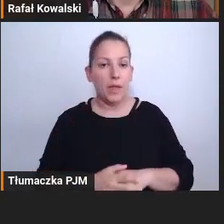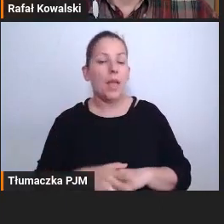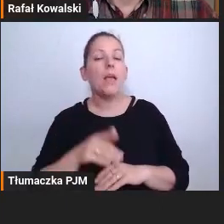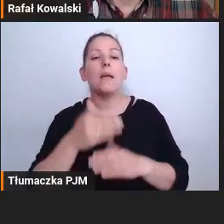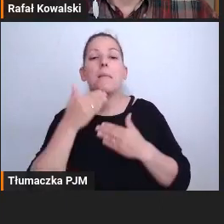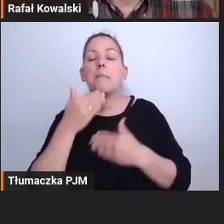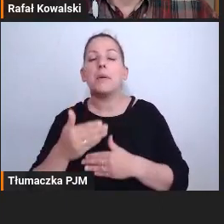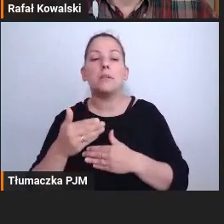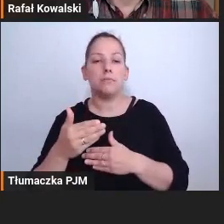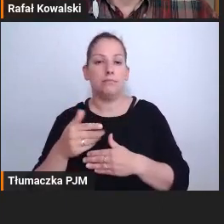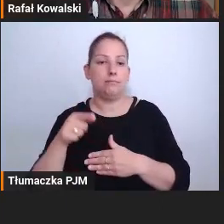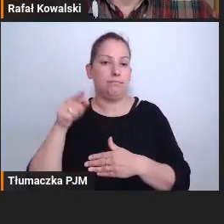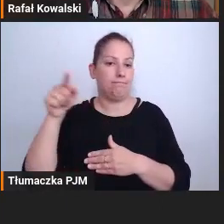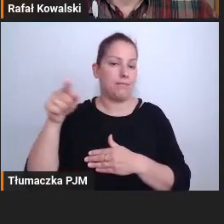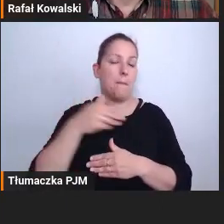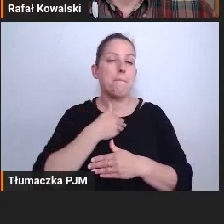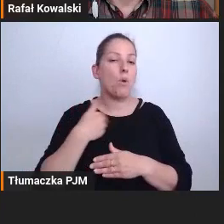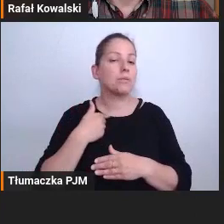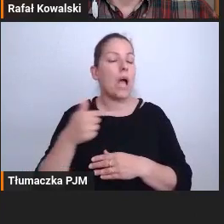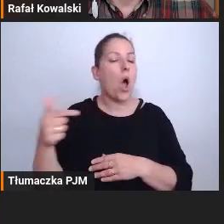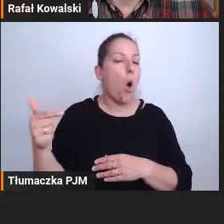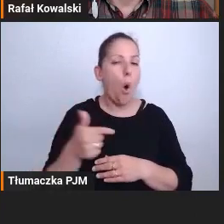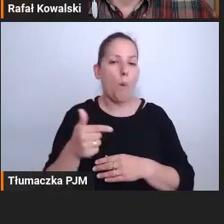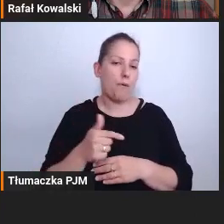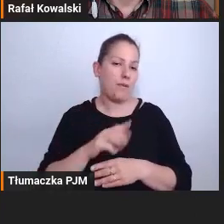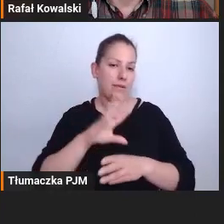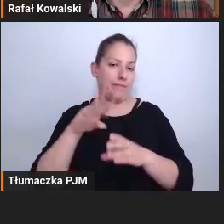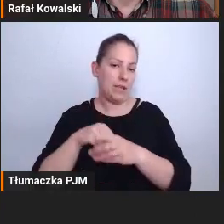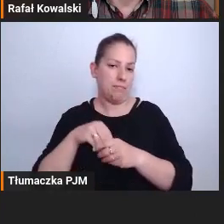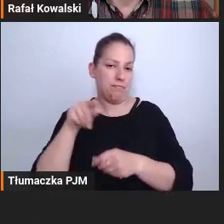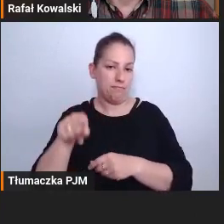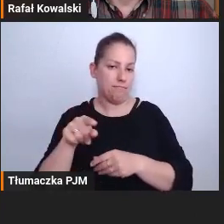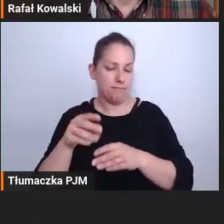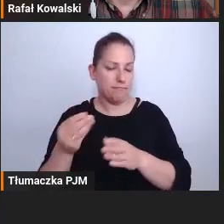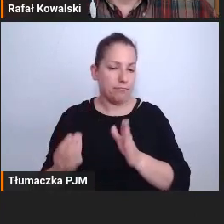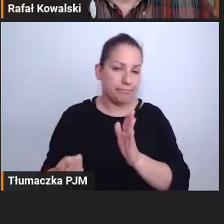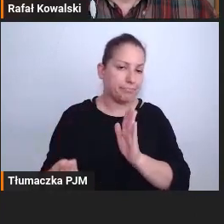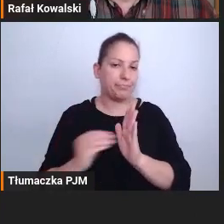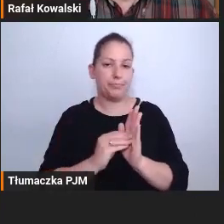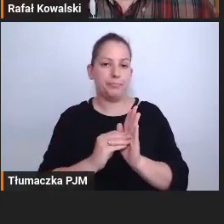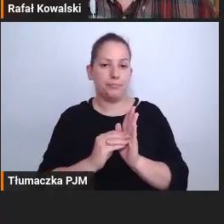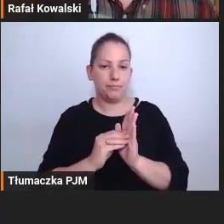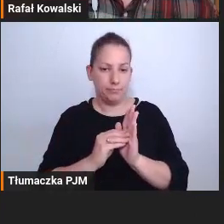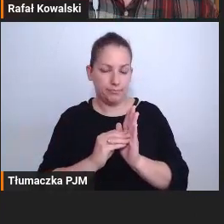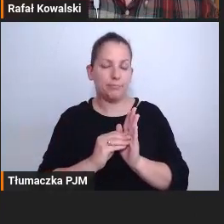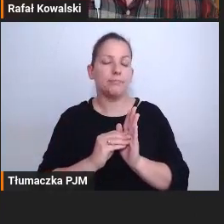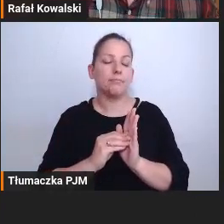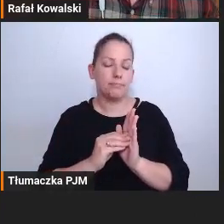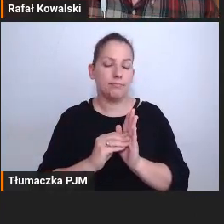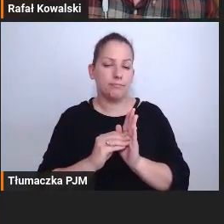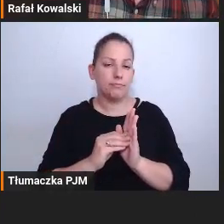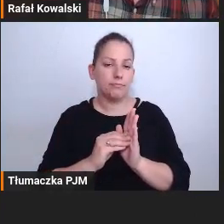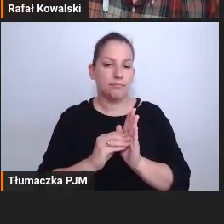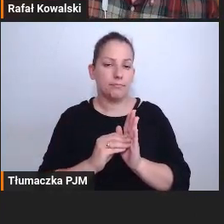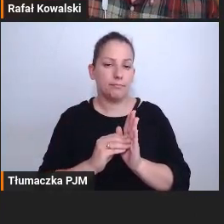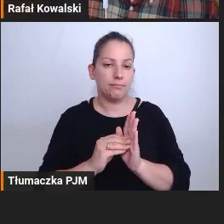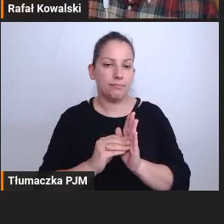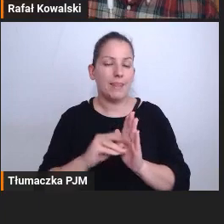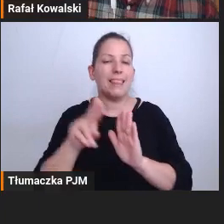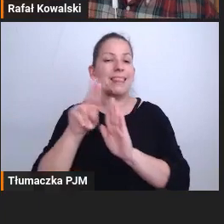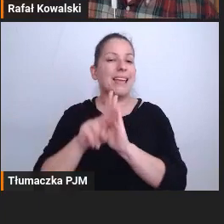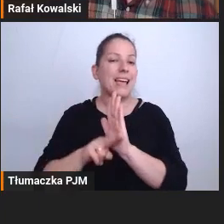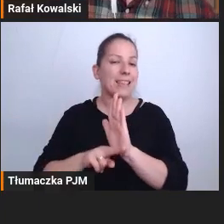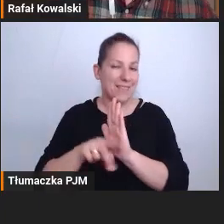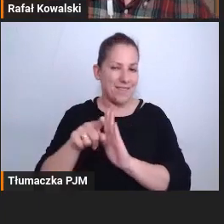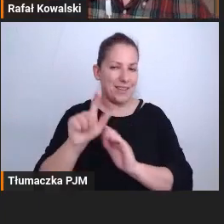wynikały z tego, że Polska była zobowiązana wprowadzić, zaimplementować dyrektywę, o